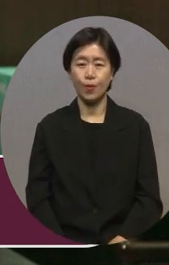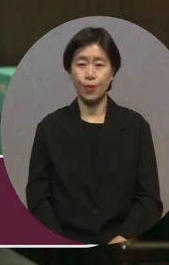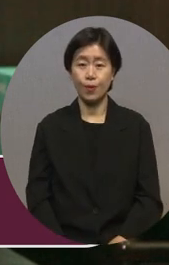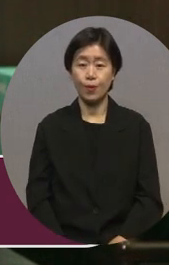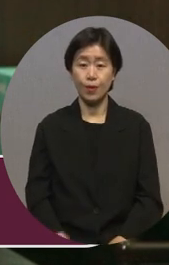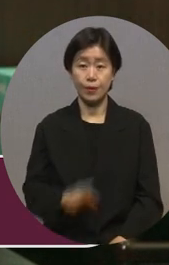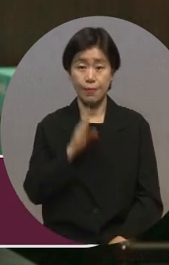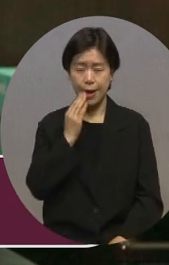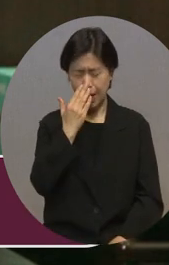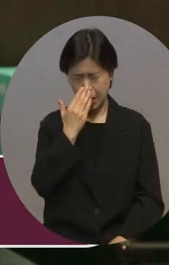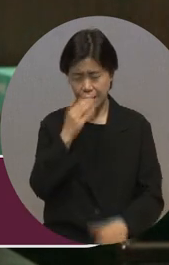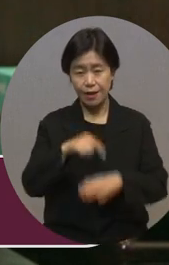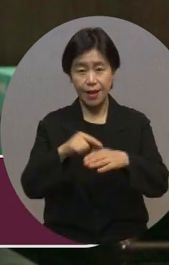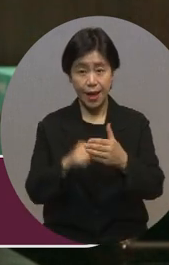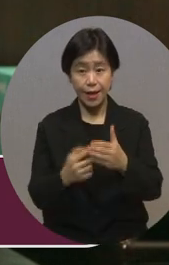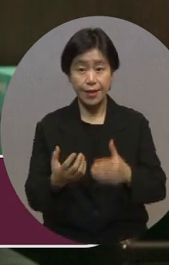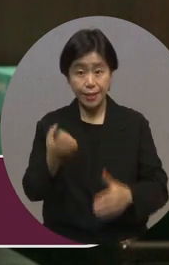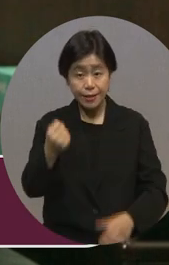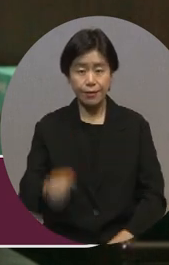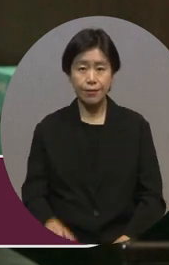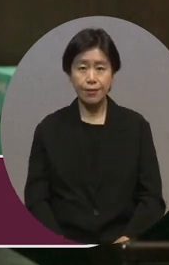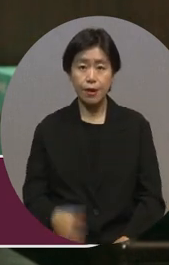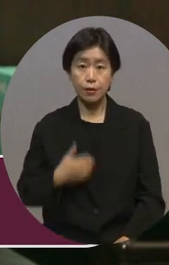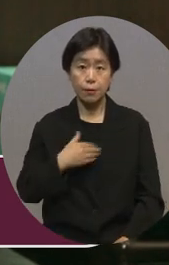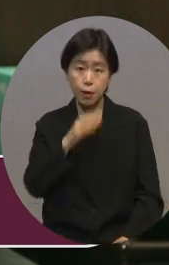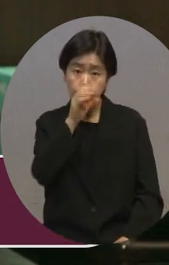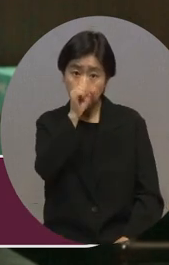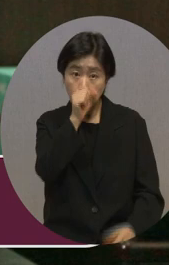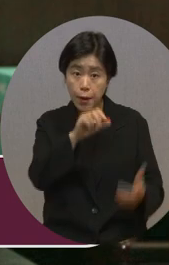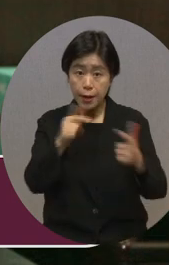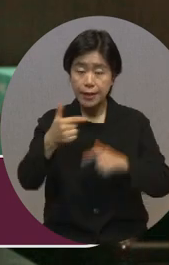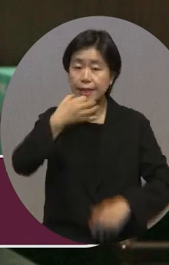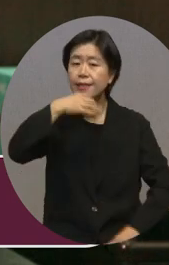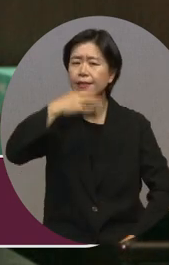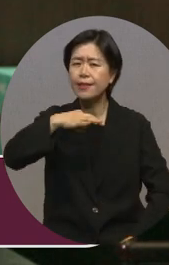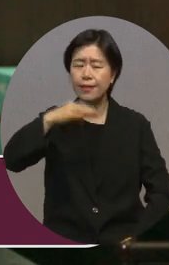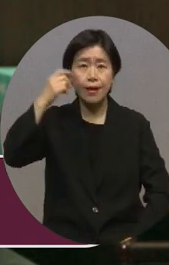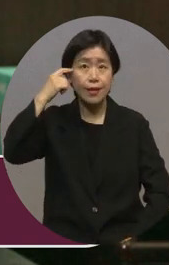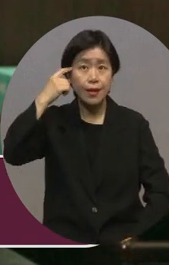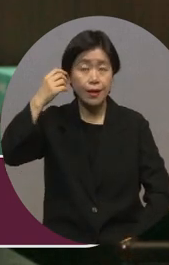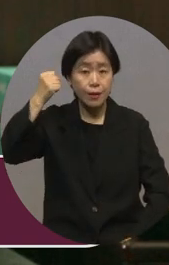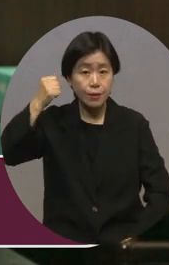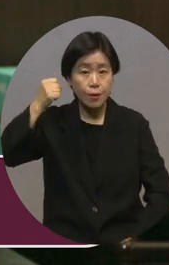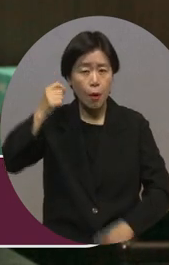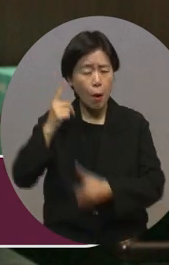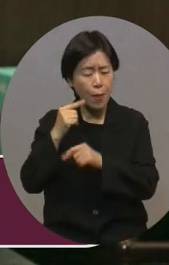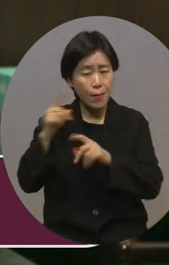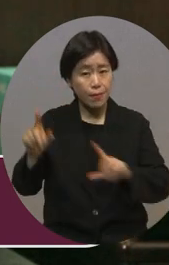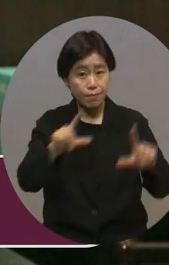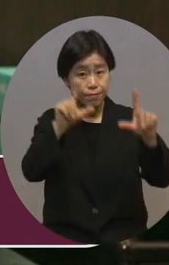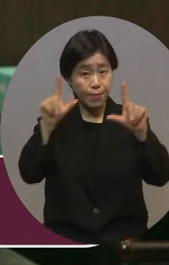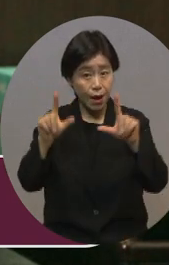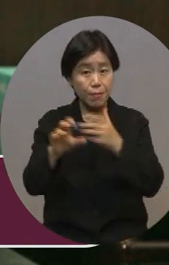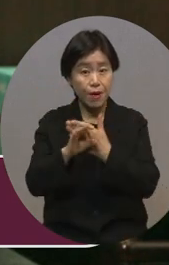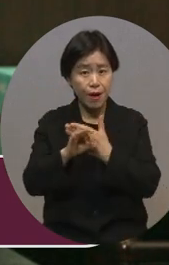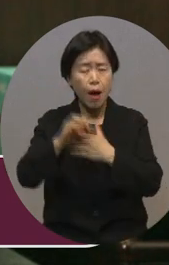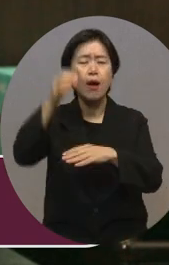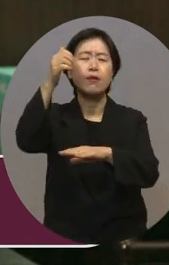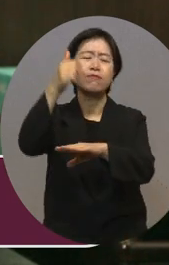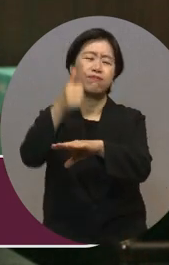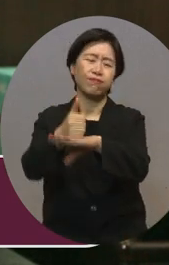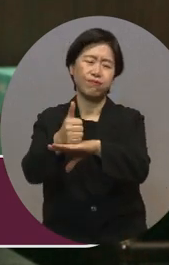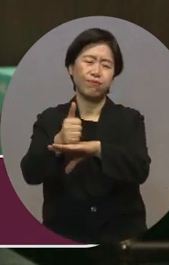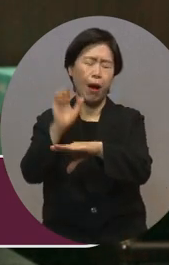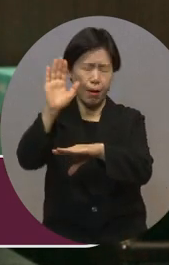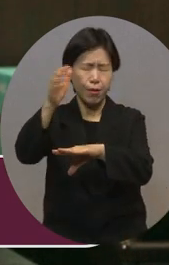정말 착한 마음으로 내가 정말 좋은 생각으로 하루하루 지내셨다면은 그 반드시 그